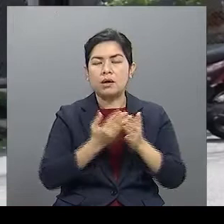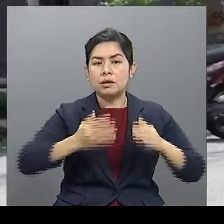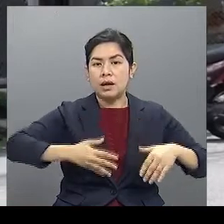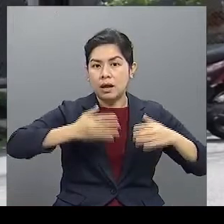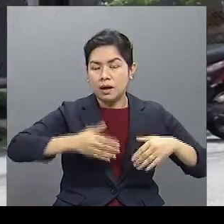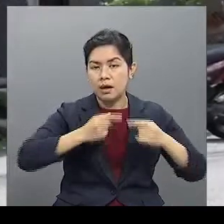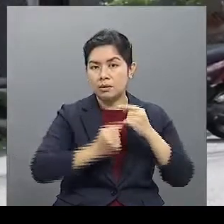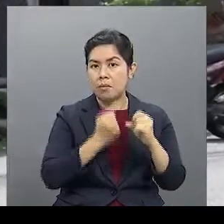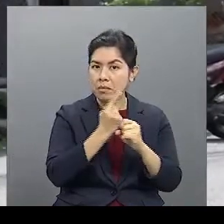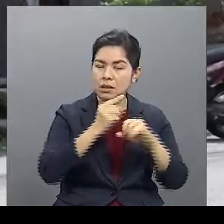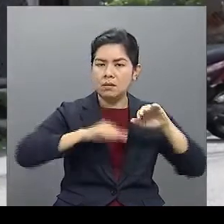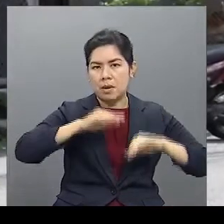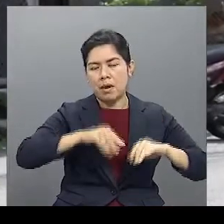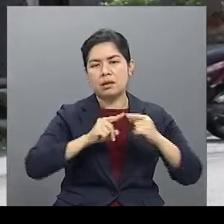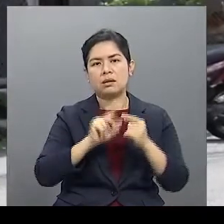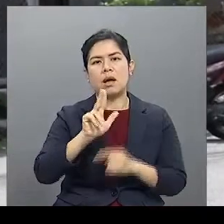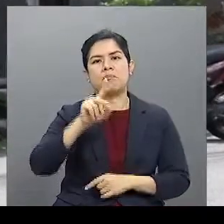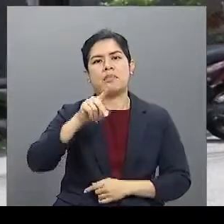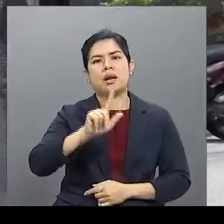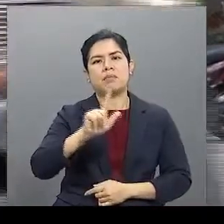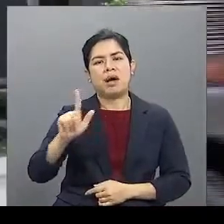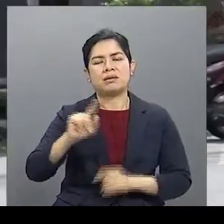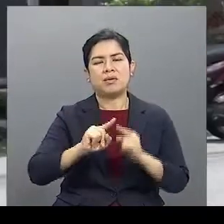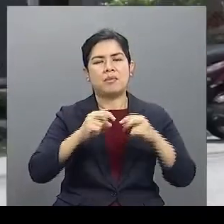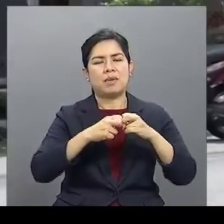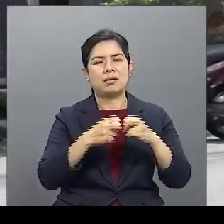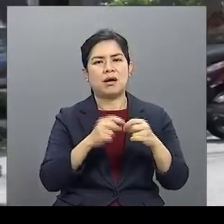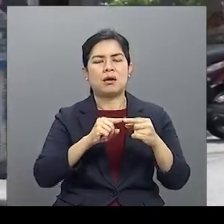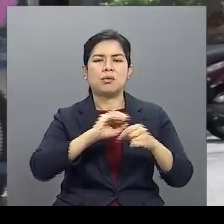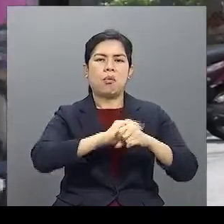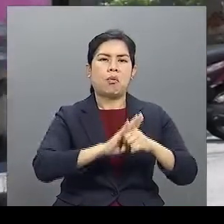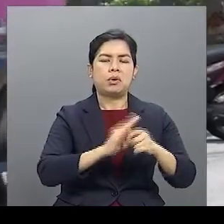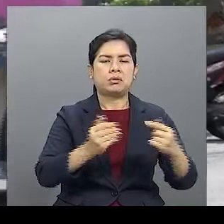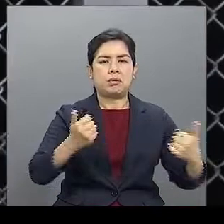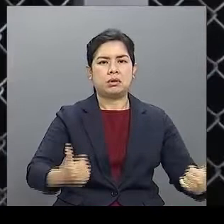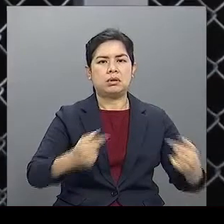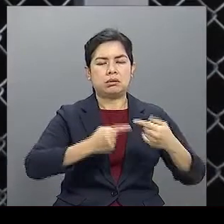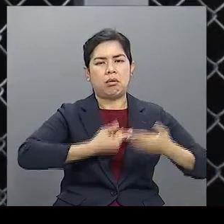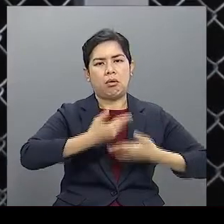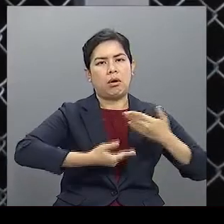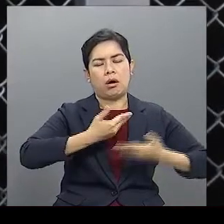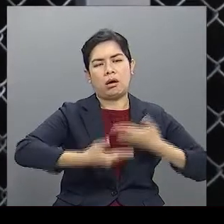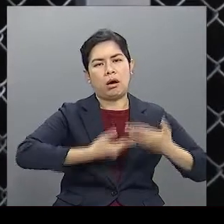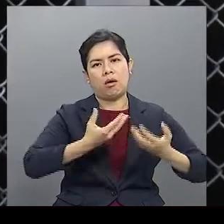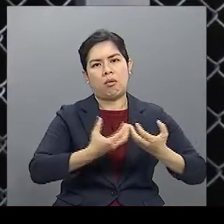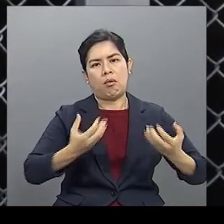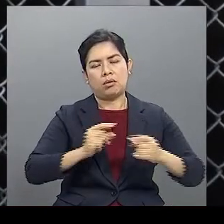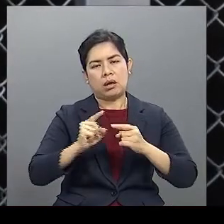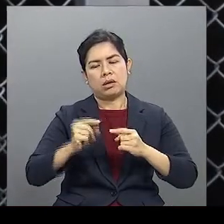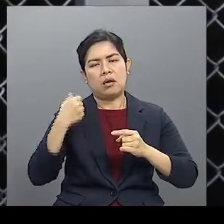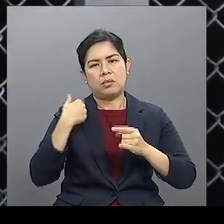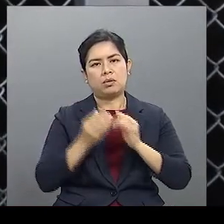าทแต่การระบาดของโควิด-19 ทำให้ตัวเลขการค้าชายแดนปีนี้ลดลงอย่างน่าตกใ